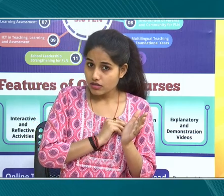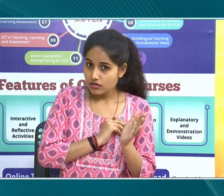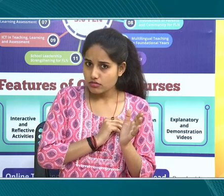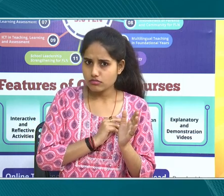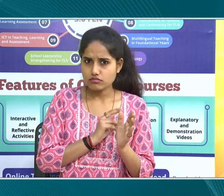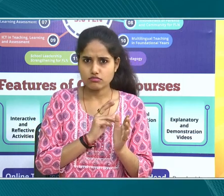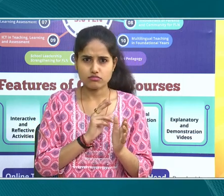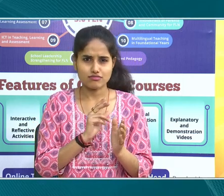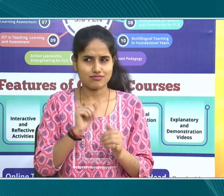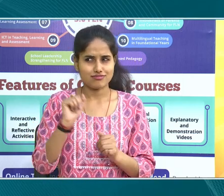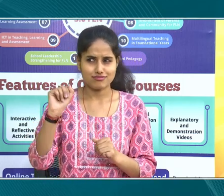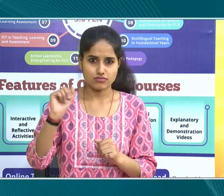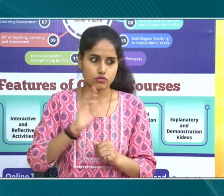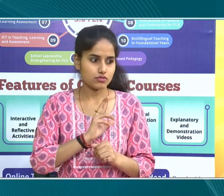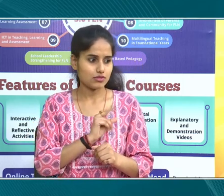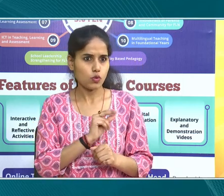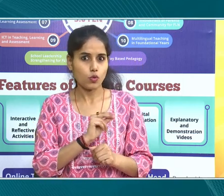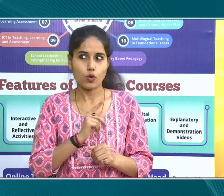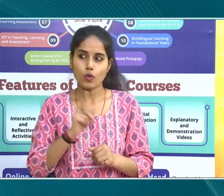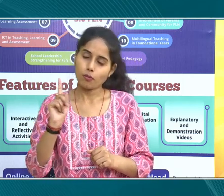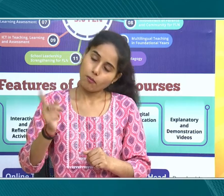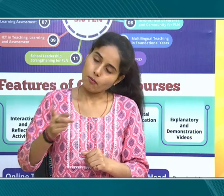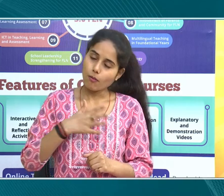लगा तो था|